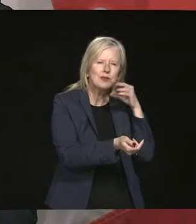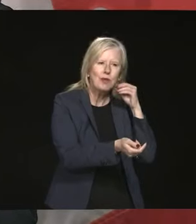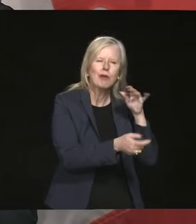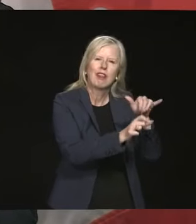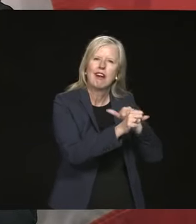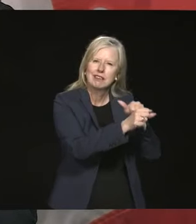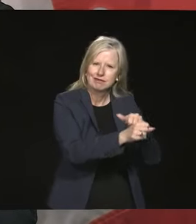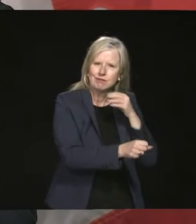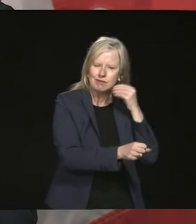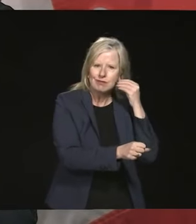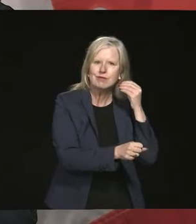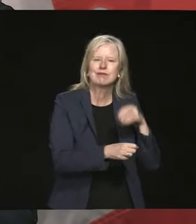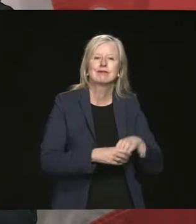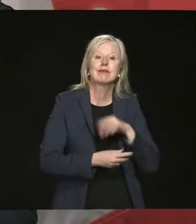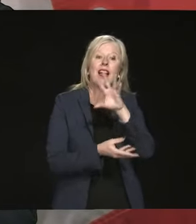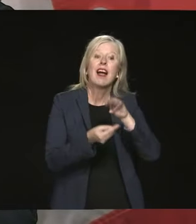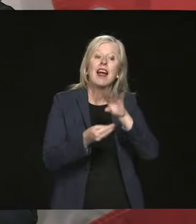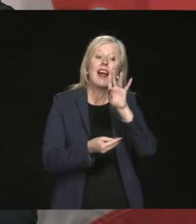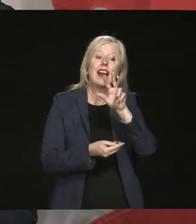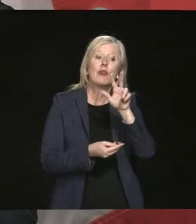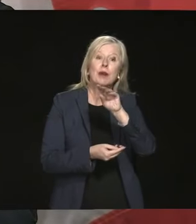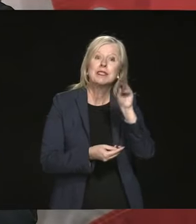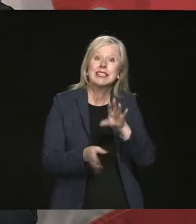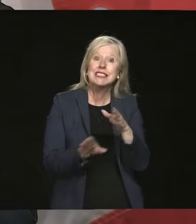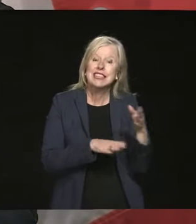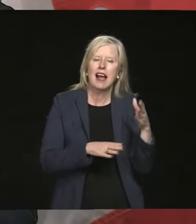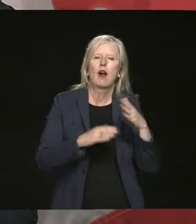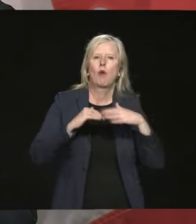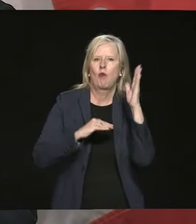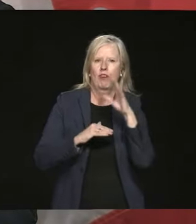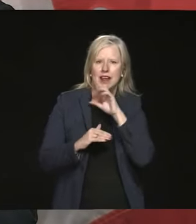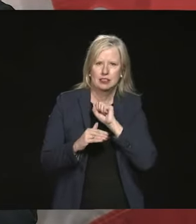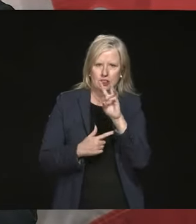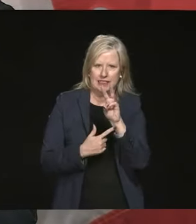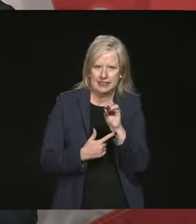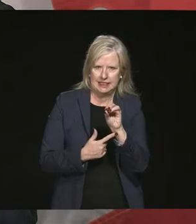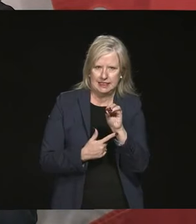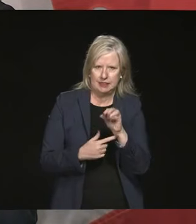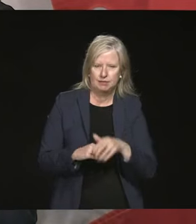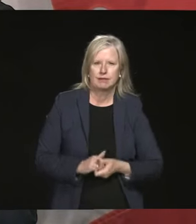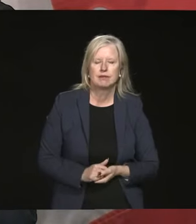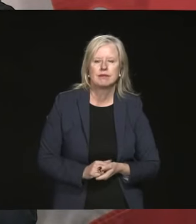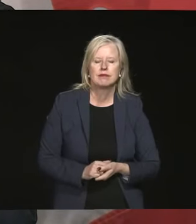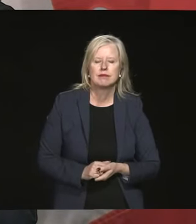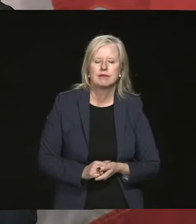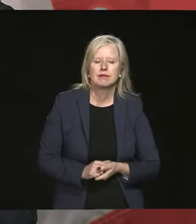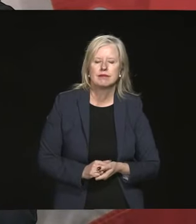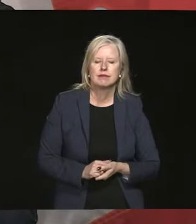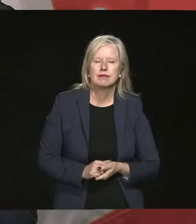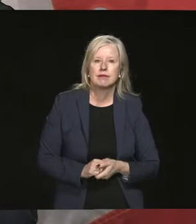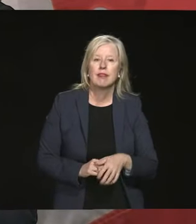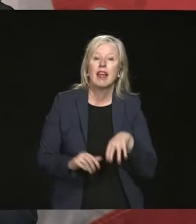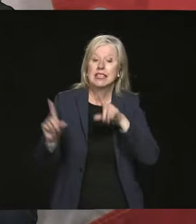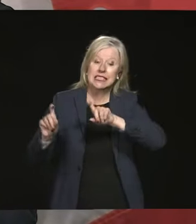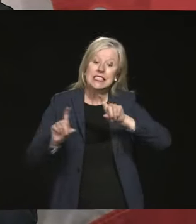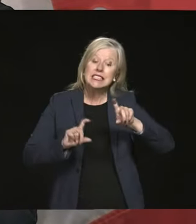people ans. over 60 years of Nous age. avons mené des tests en laboratoire sur plus de For the lab testing, we've completed tests for